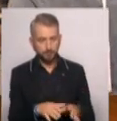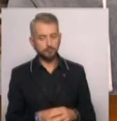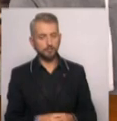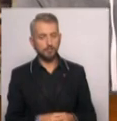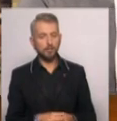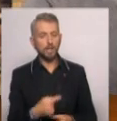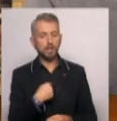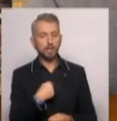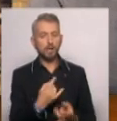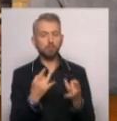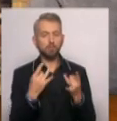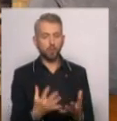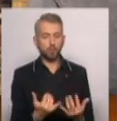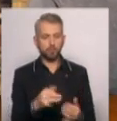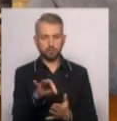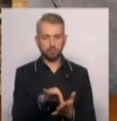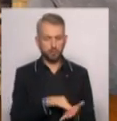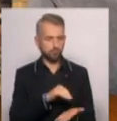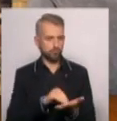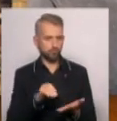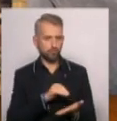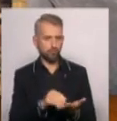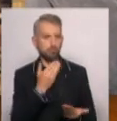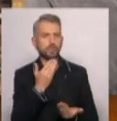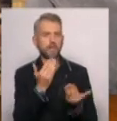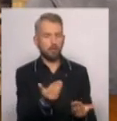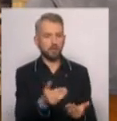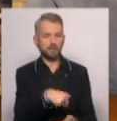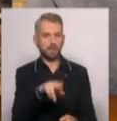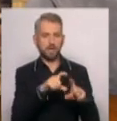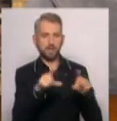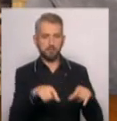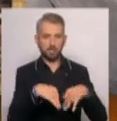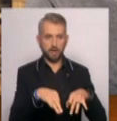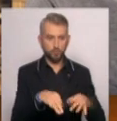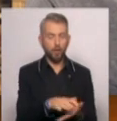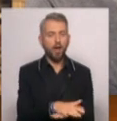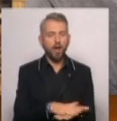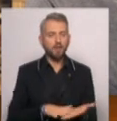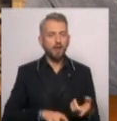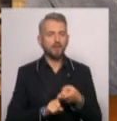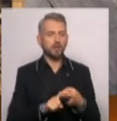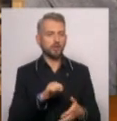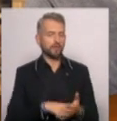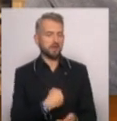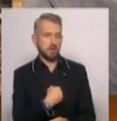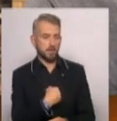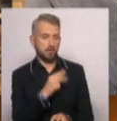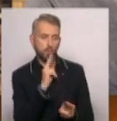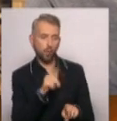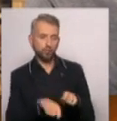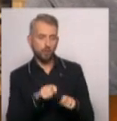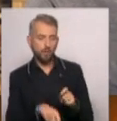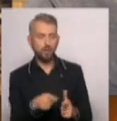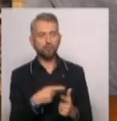дозвонювач, я просто тут же пишу запит в департамент транспорту. І там далі, ну, вже залежить від мене проконтролювати,